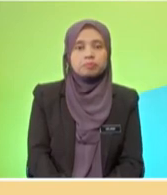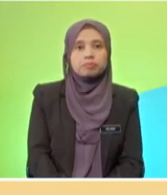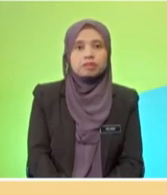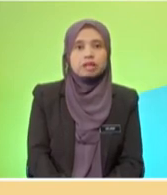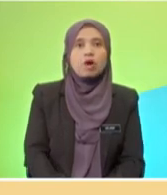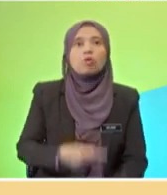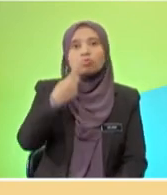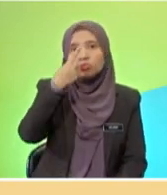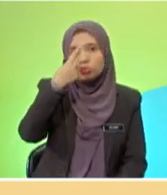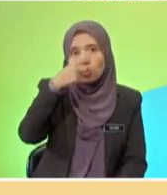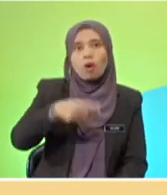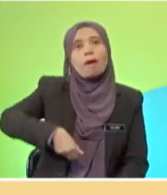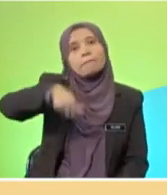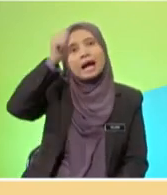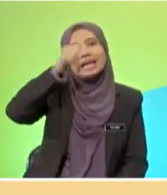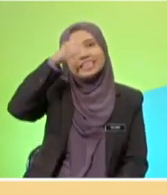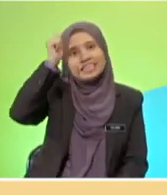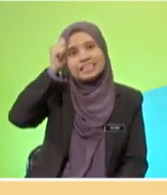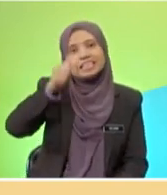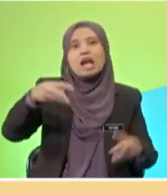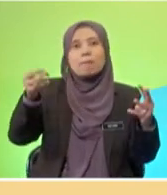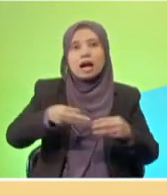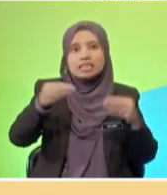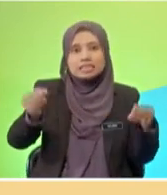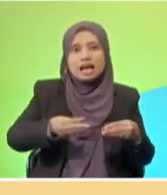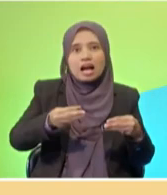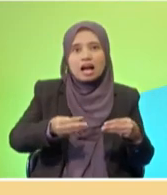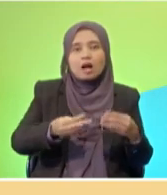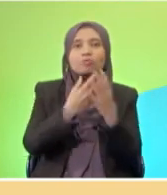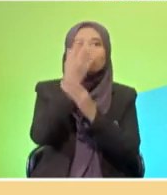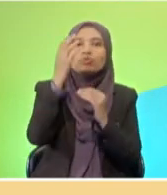nanti memasak berudu Oke mandi